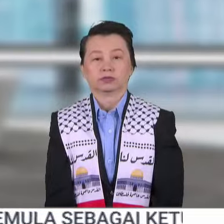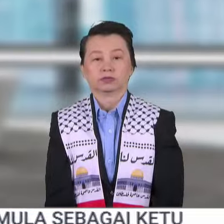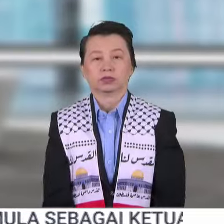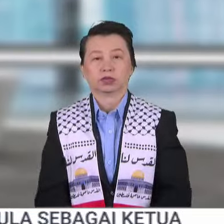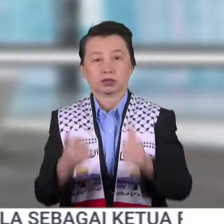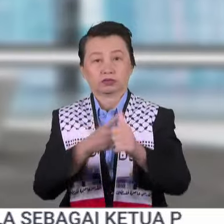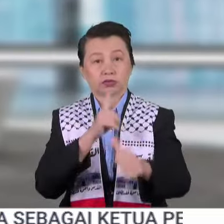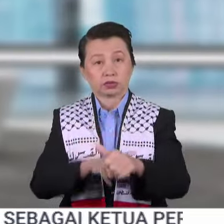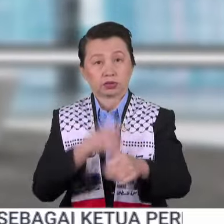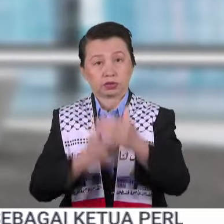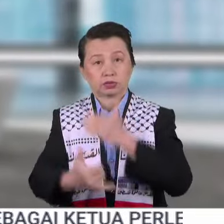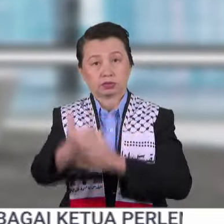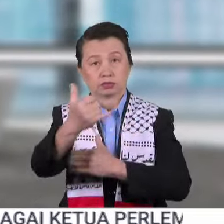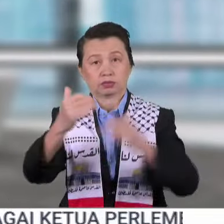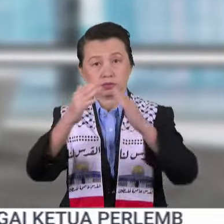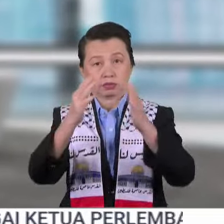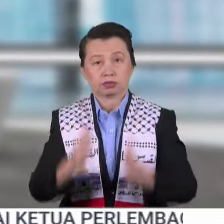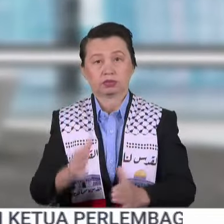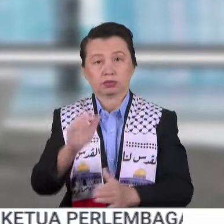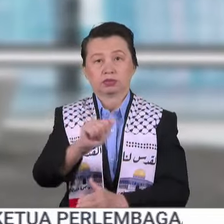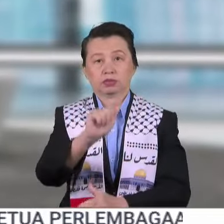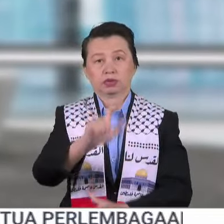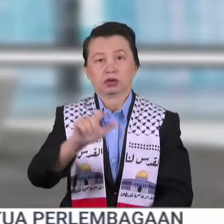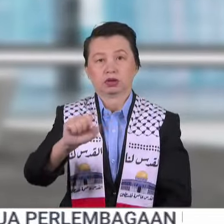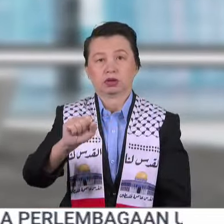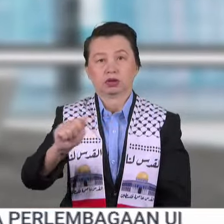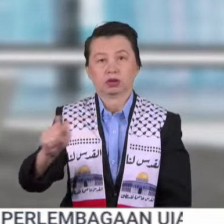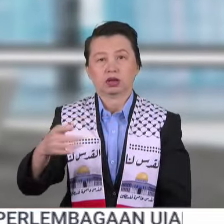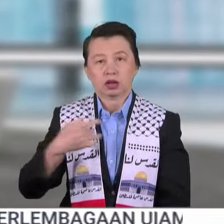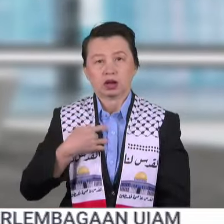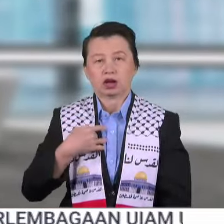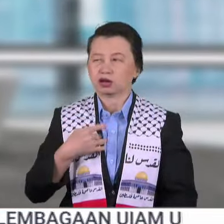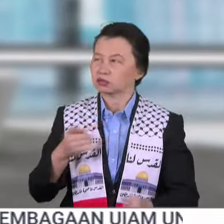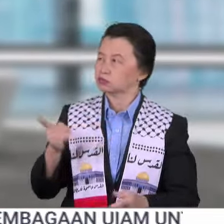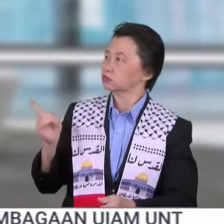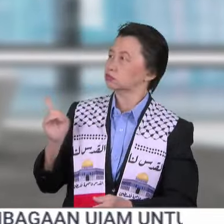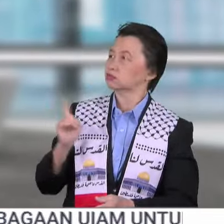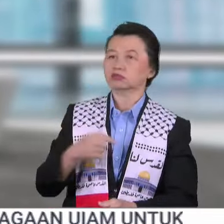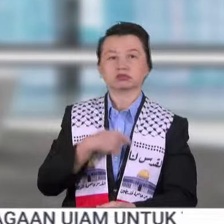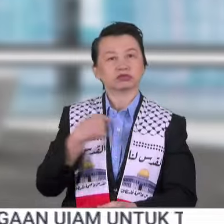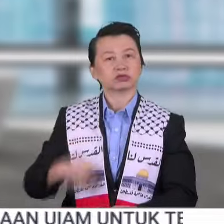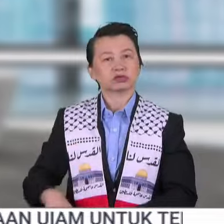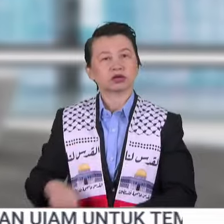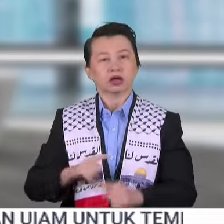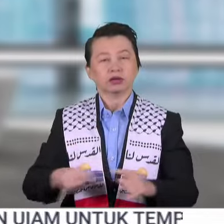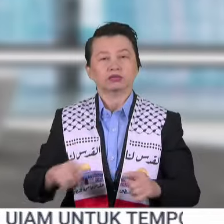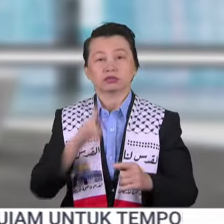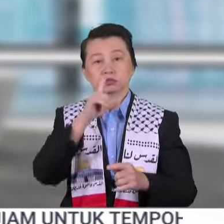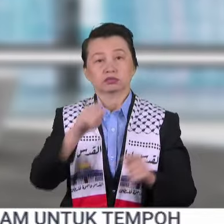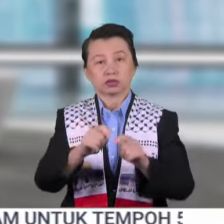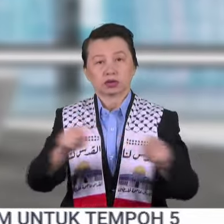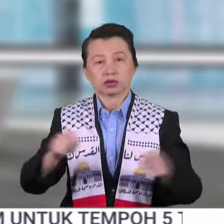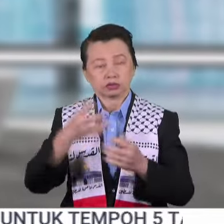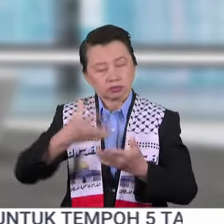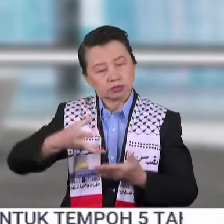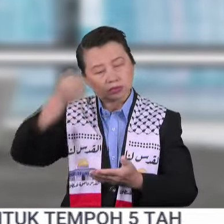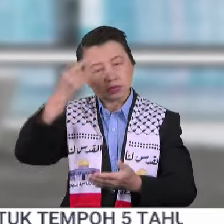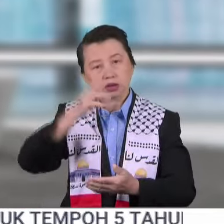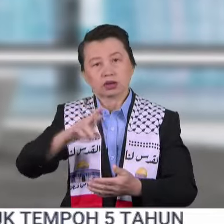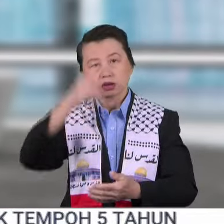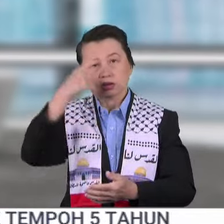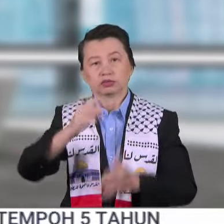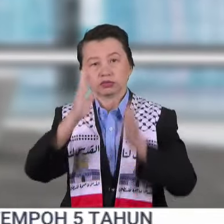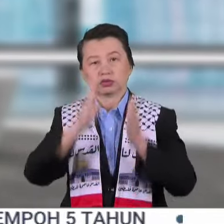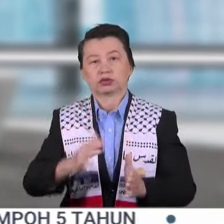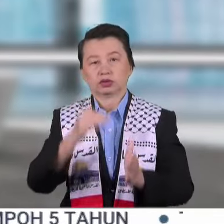Kali pertama memasuki kompleks Alps dah terasa seperti berada di negara China. Tetapi sebenarnya ia adalah tempat mendalami ilmu agama untuk